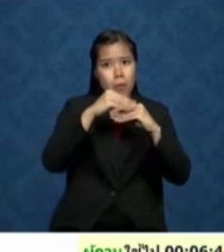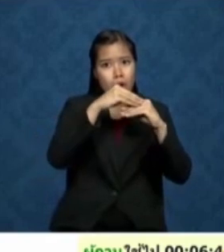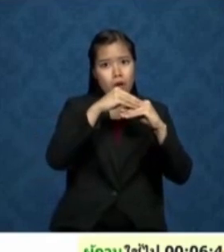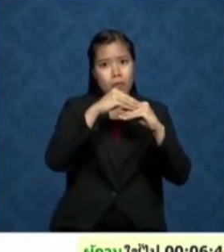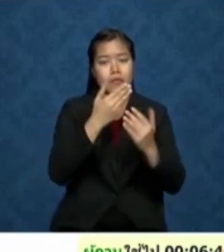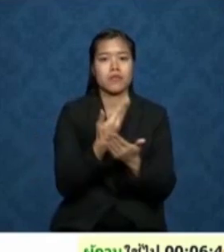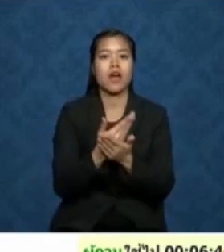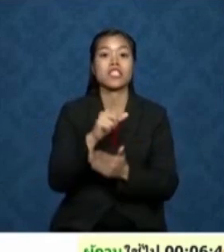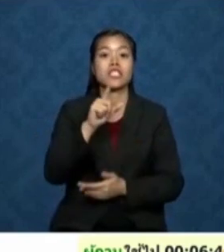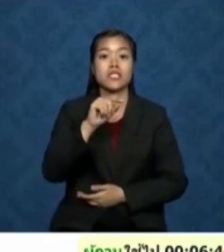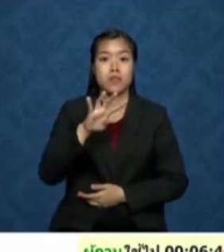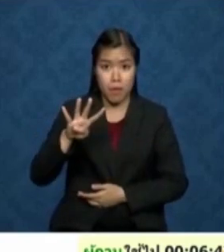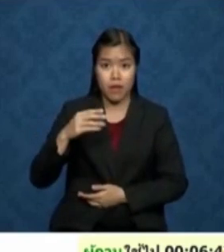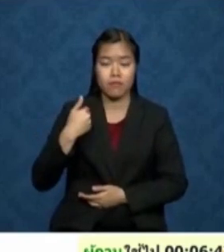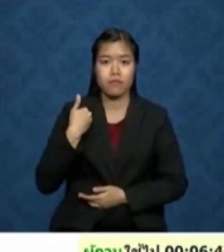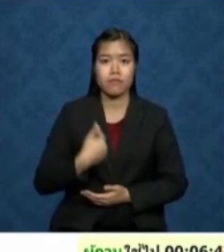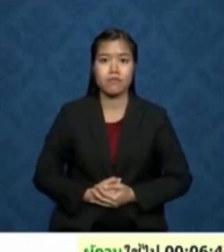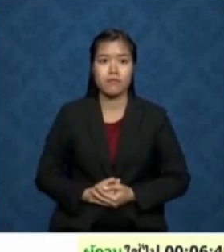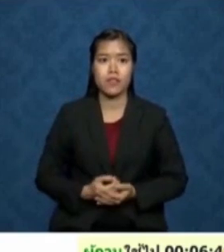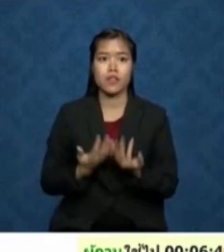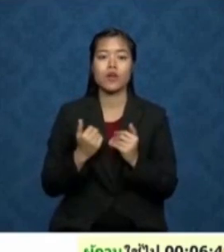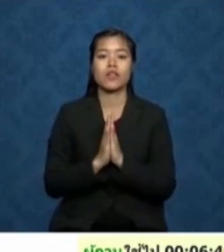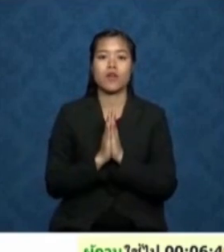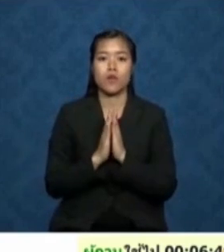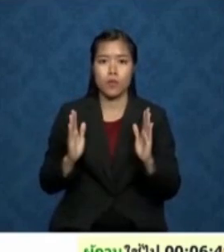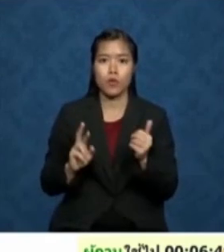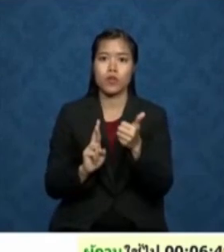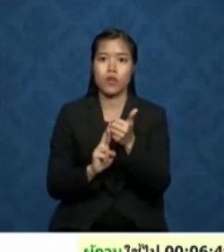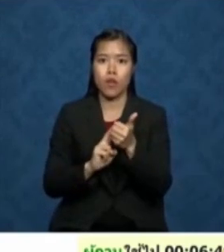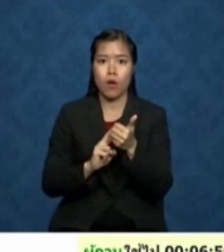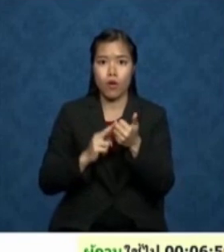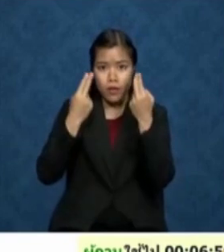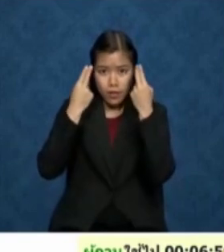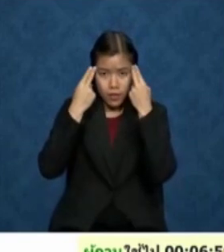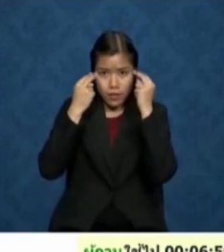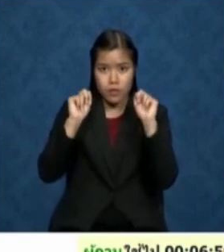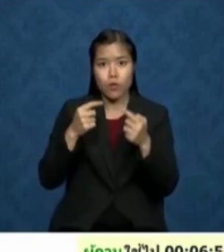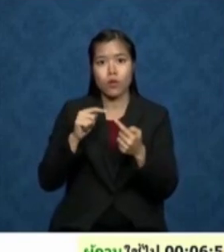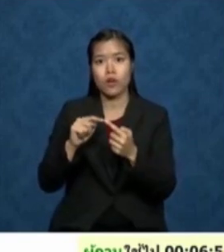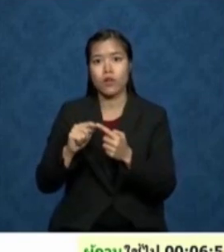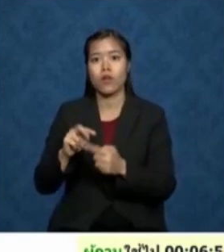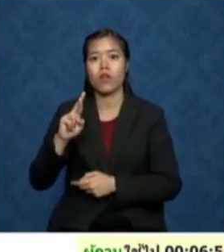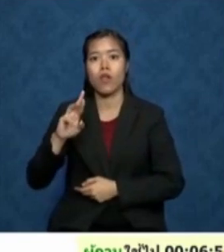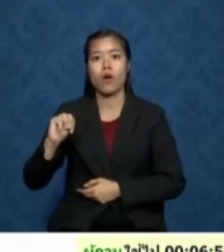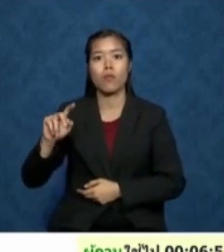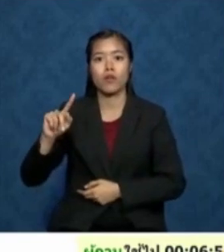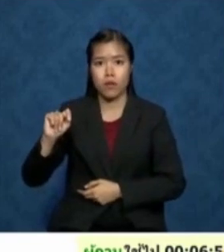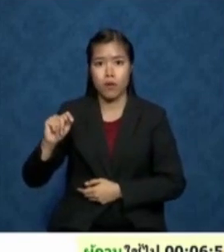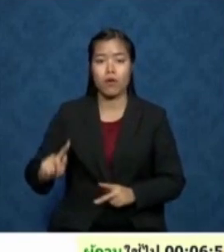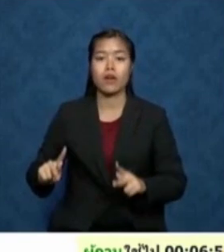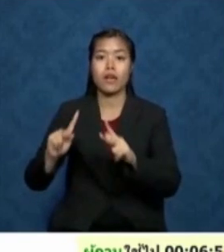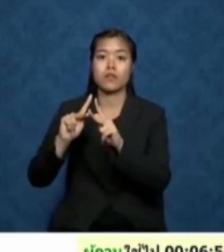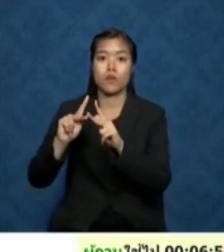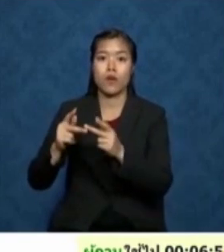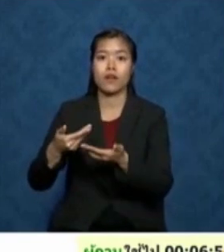วันนี้ก็ต้องกาบขอบคุณท่านรองนายกรัฐมนตีและรัฐมนตีวาการกระส่วงผานิดท่านภูมธรรมเบษยชัยท